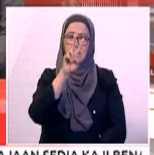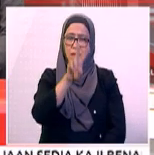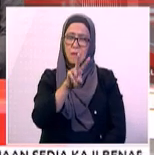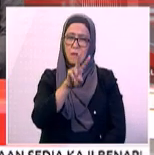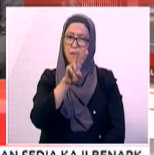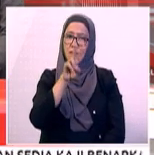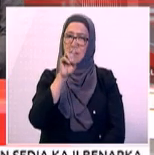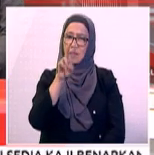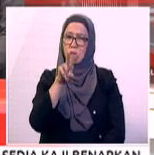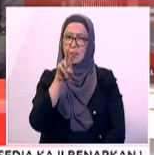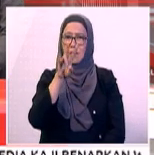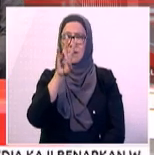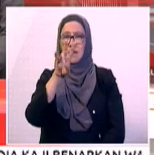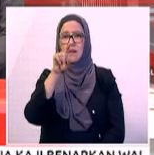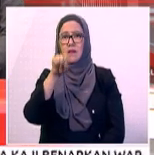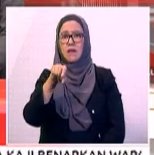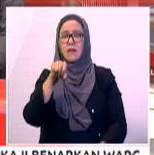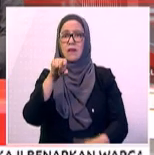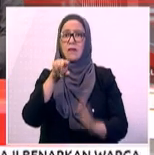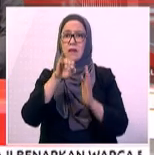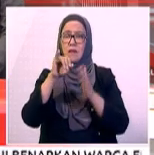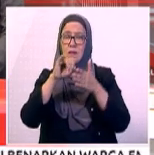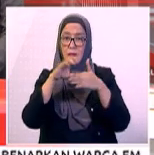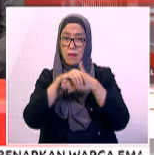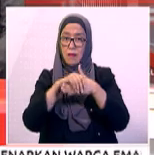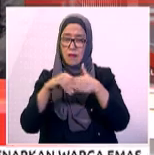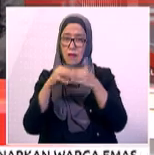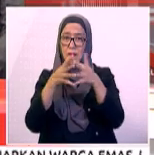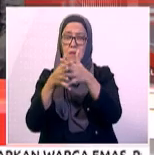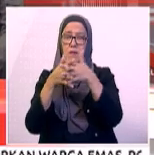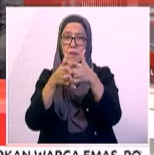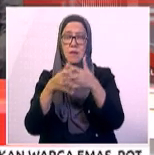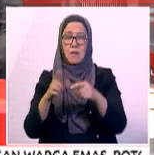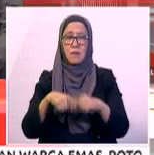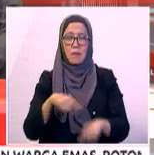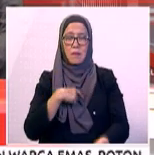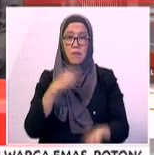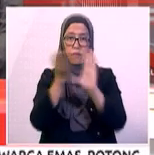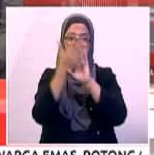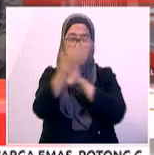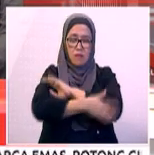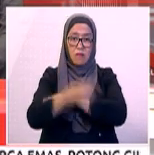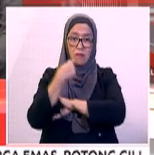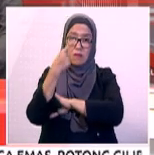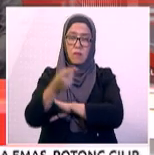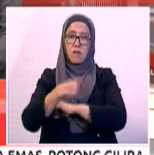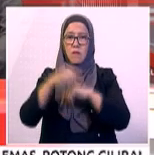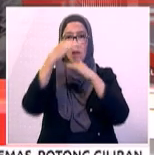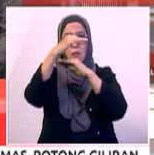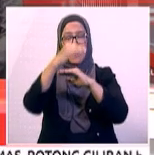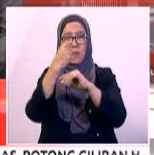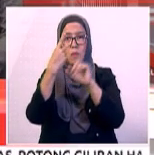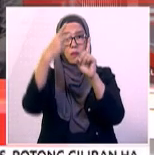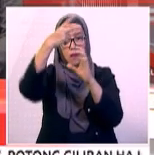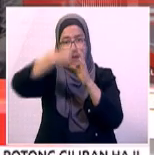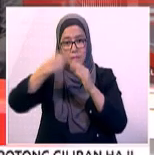$102.72 bilion. Bank Negara Malaysia BNM menerusi satu kenyataan menjelaskan bagi tempoh 12 bulan akan datang aliran keluar jangka